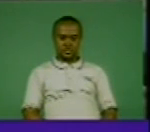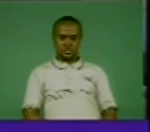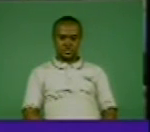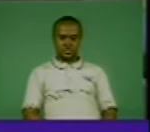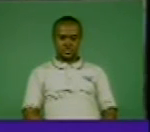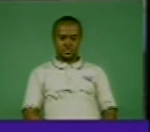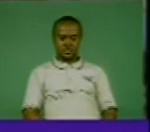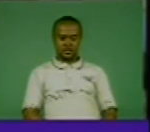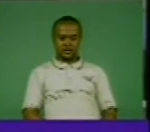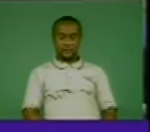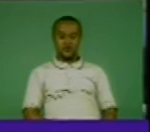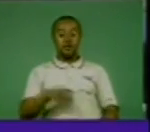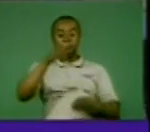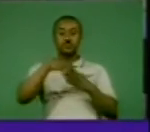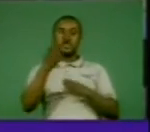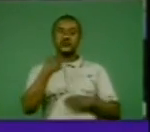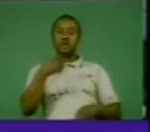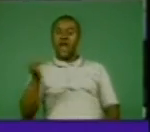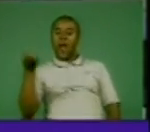Halo, halo.